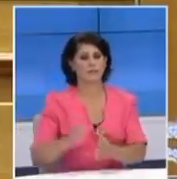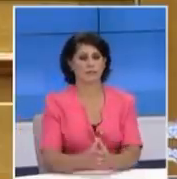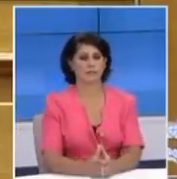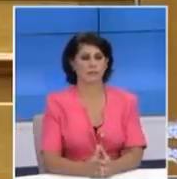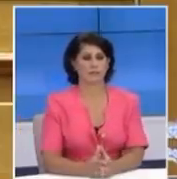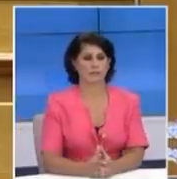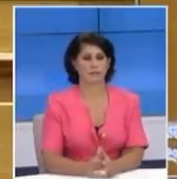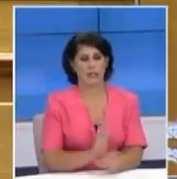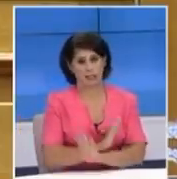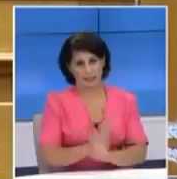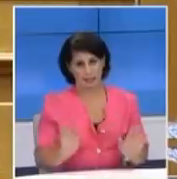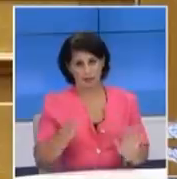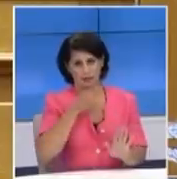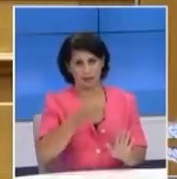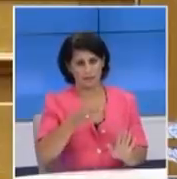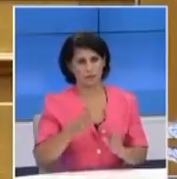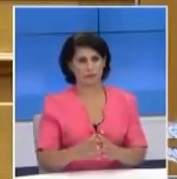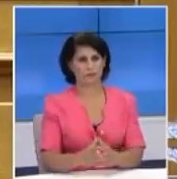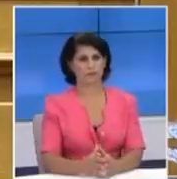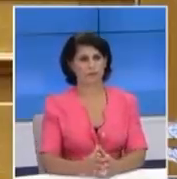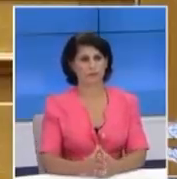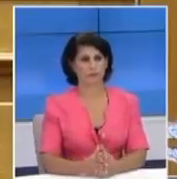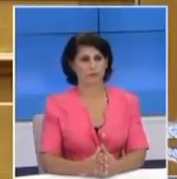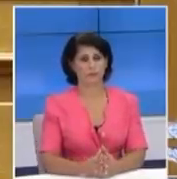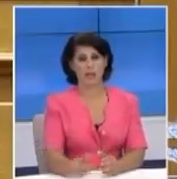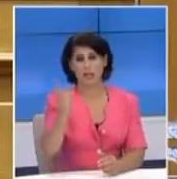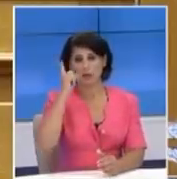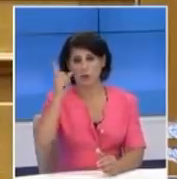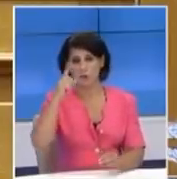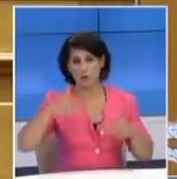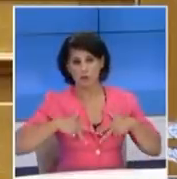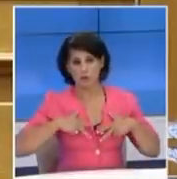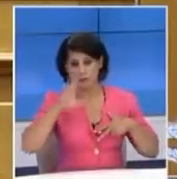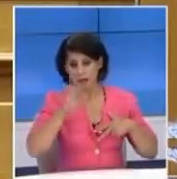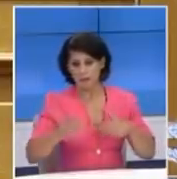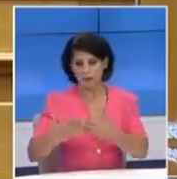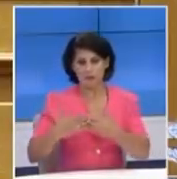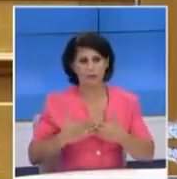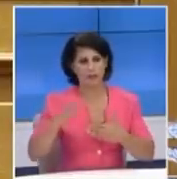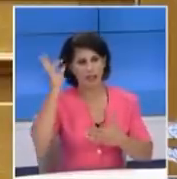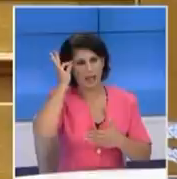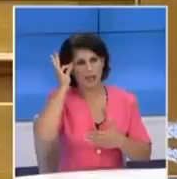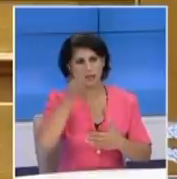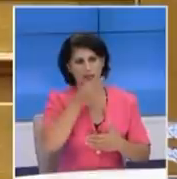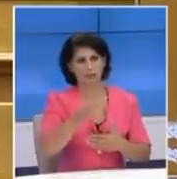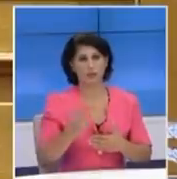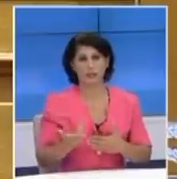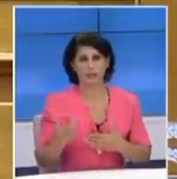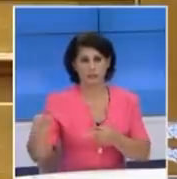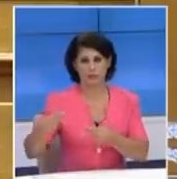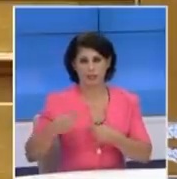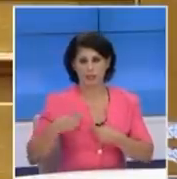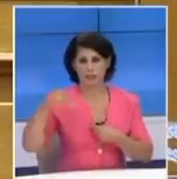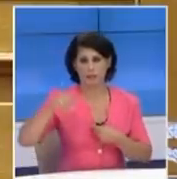Κλείνοντας, θα ήθελα να πω το εξής για τη Γαλλία και το είπα. Η μόνη χώρα που πραγματικά μας βοήθησε είναι η Γαλλία. Και να σου πω γιατί. Μας